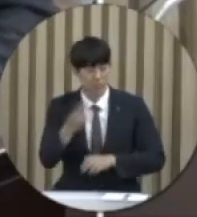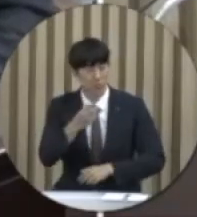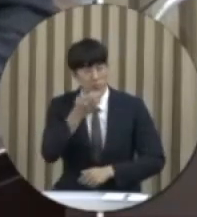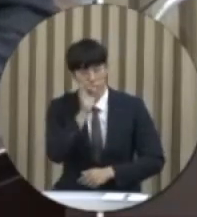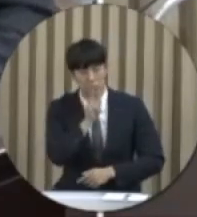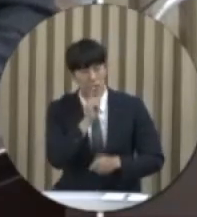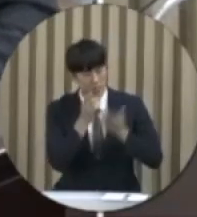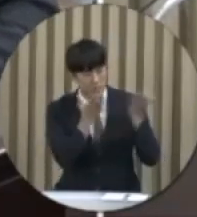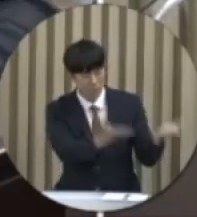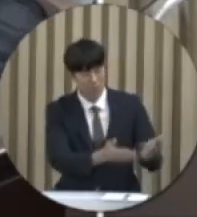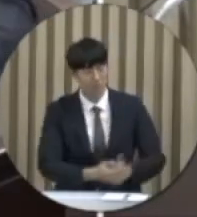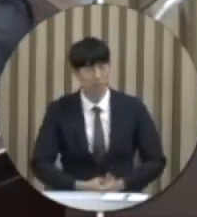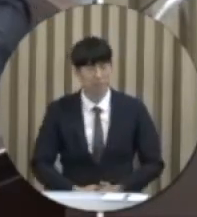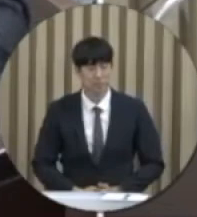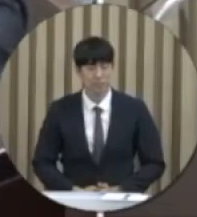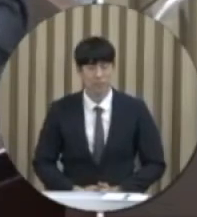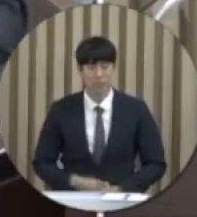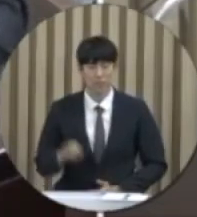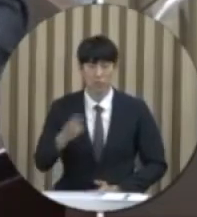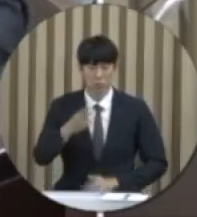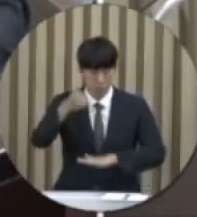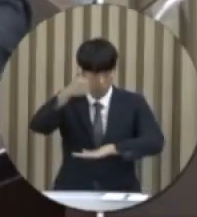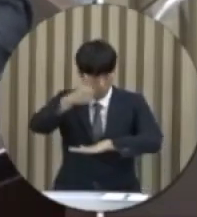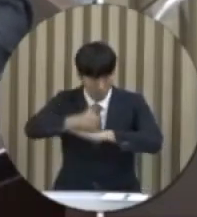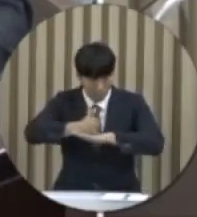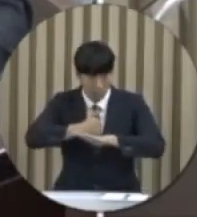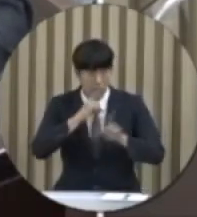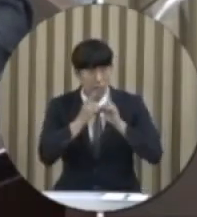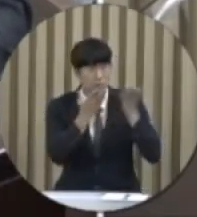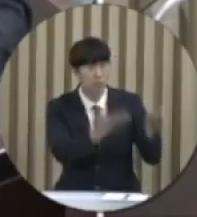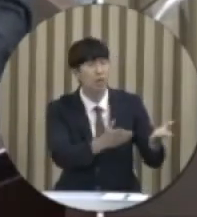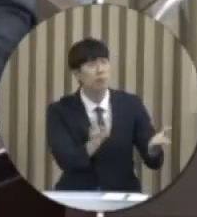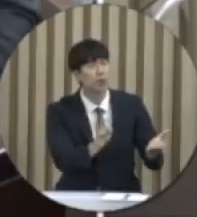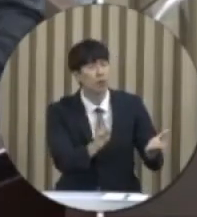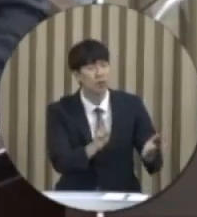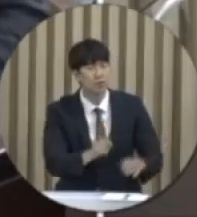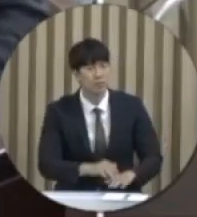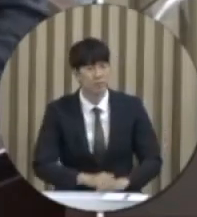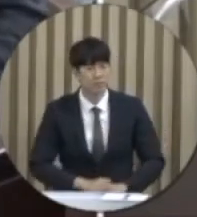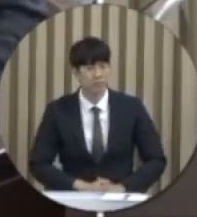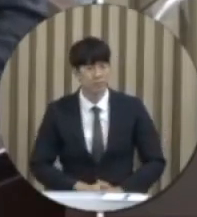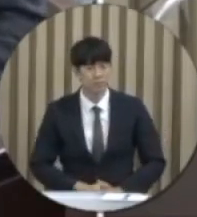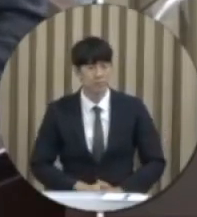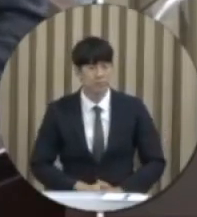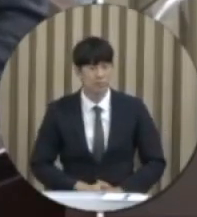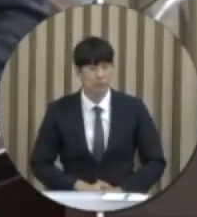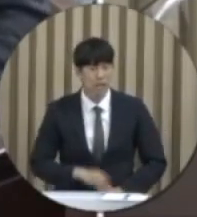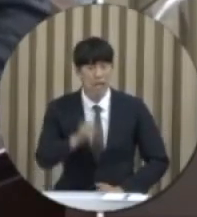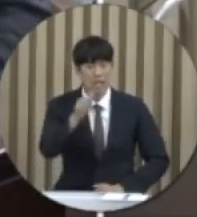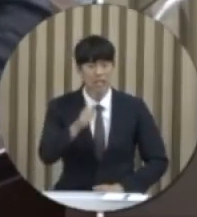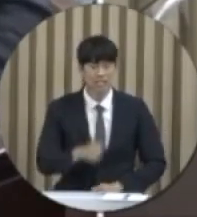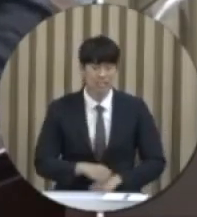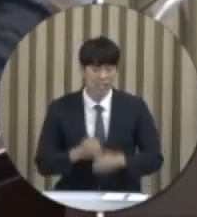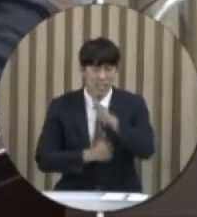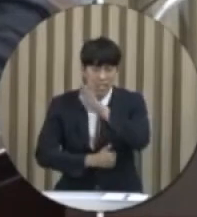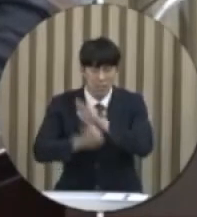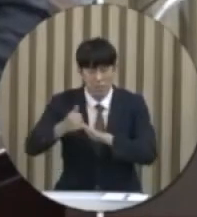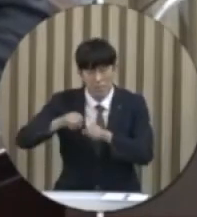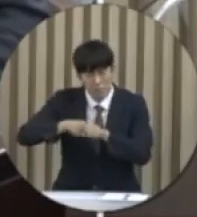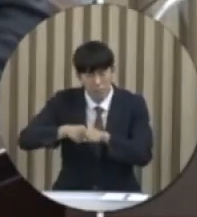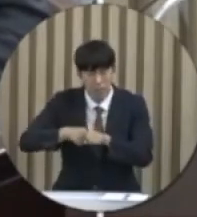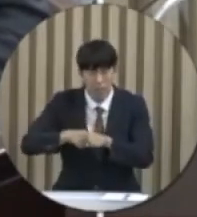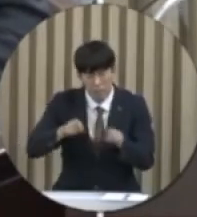하겠습니다. 그리고 시민들이 마지막으로 얘기하는 거는 희망 고문입니다. 내 거다, TF팀으로 시간을 질질